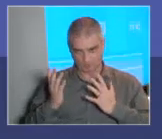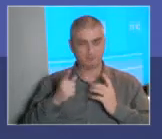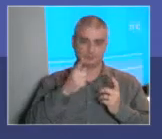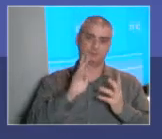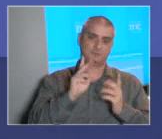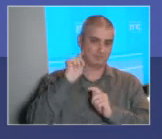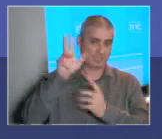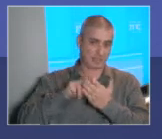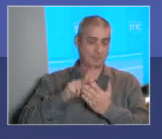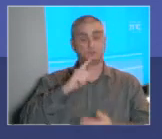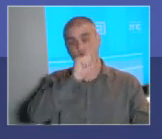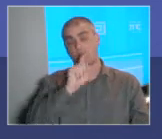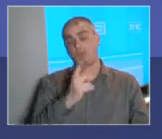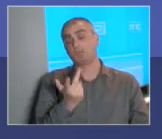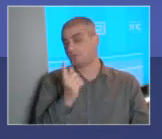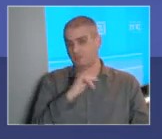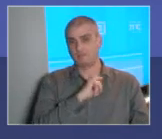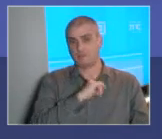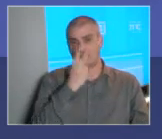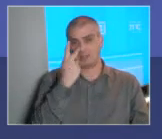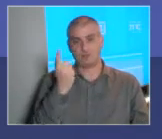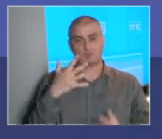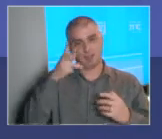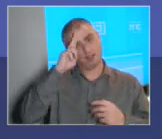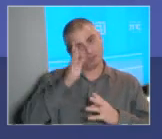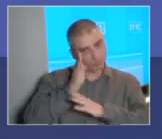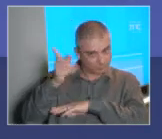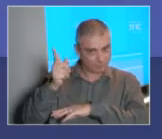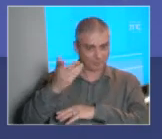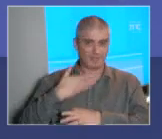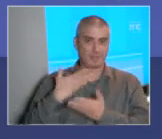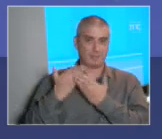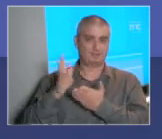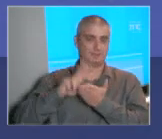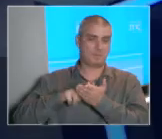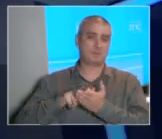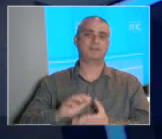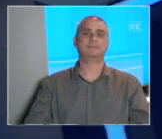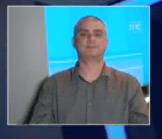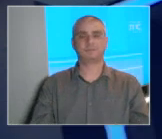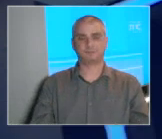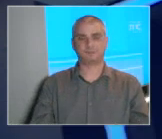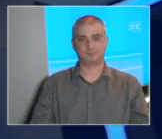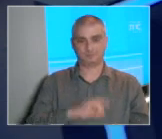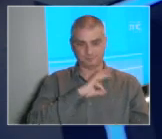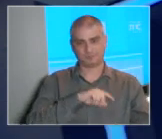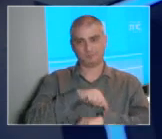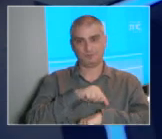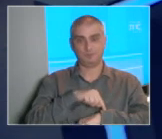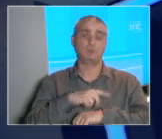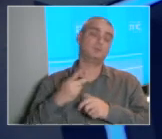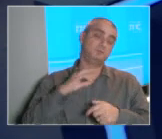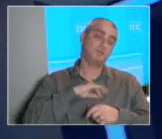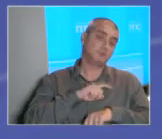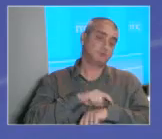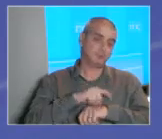יגיע לבגץ או לא? יכול להיות מאוד, אבל זה יהיה מעניין לראות את הליכודניקים פונים לקבל סעד מבגץ. הליכודניקים, הם ירוויחו זמן. הם